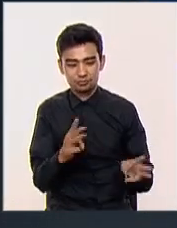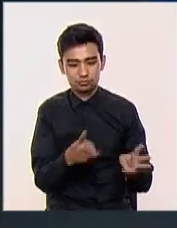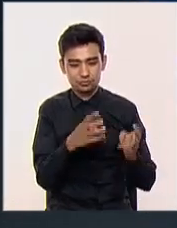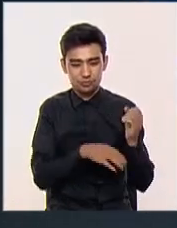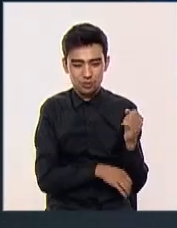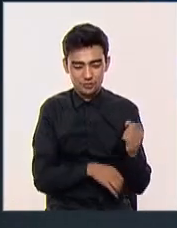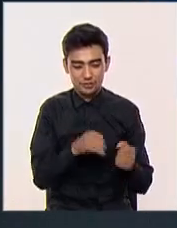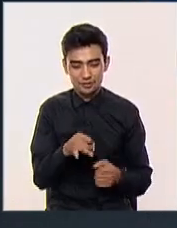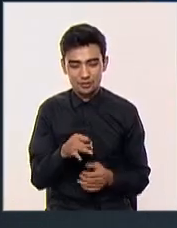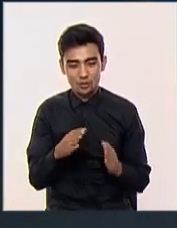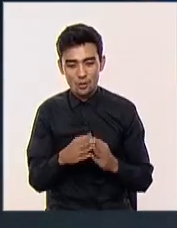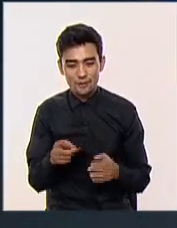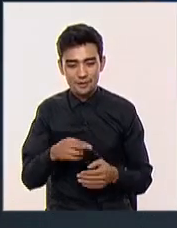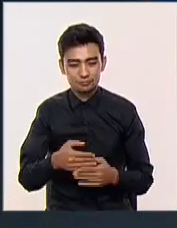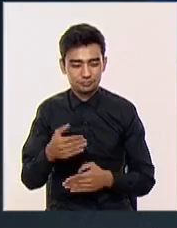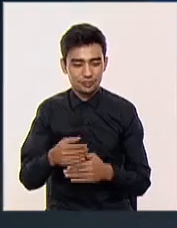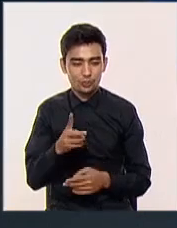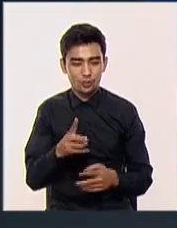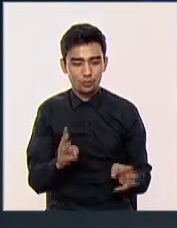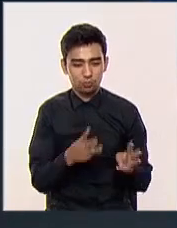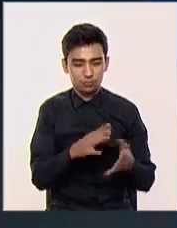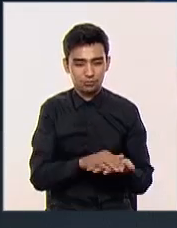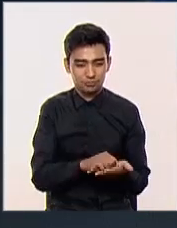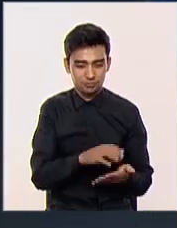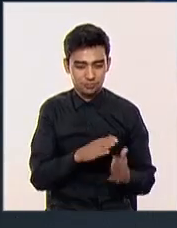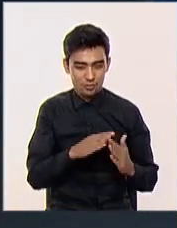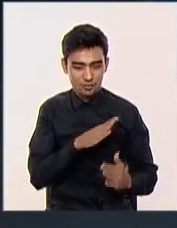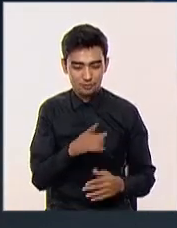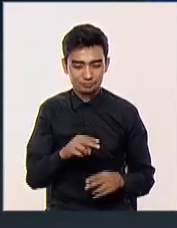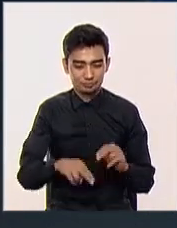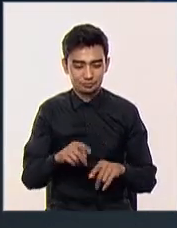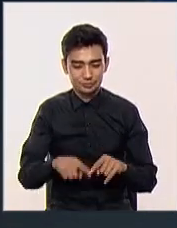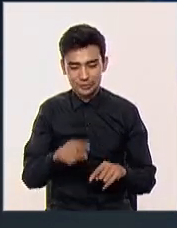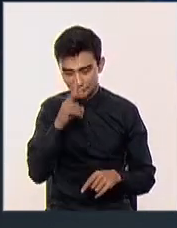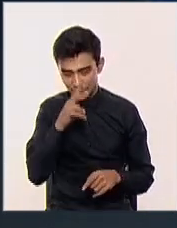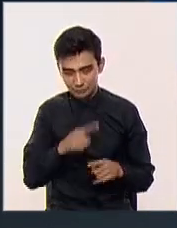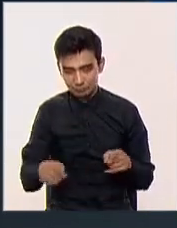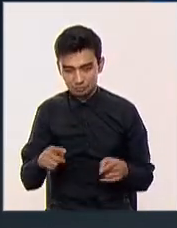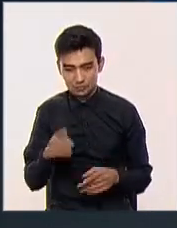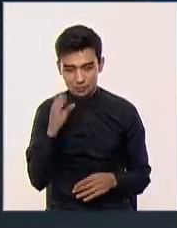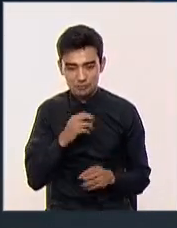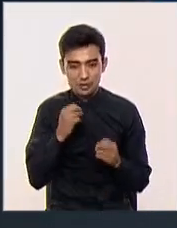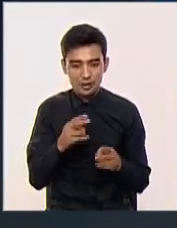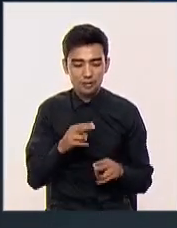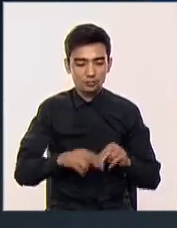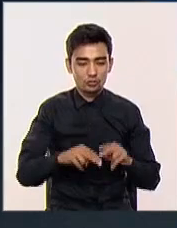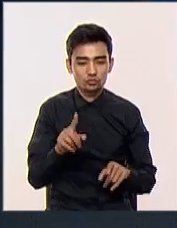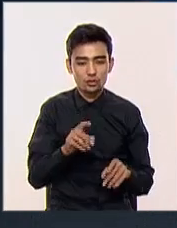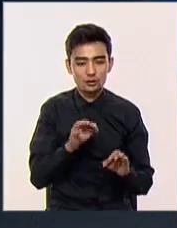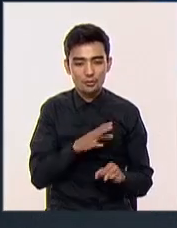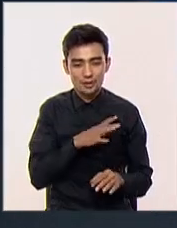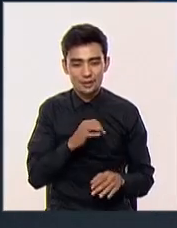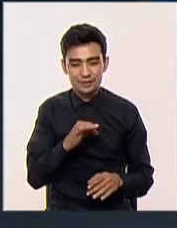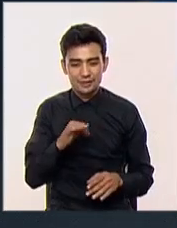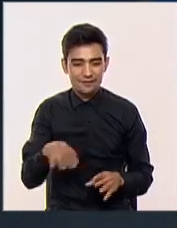стены домов для погорельцев. Уложатся ли подрядчики в 2,5 месяца? И о чем рассказывают строители, приехавшие